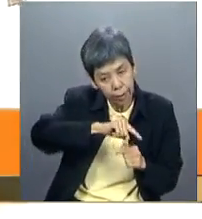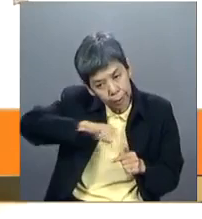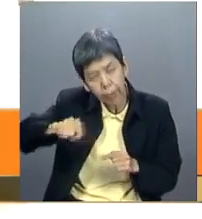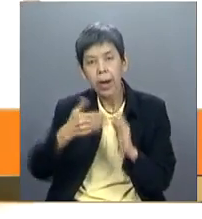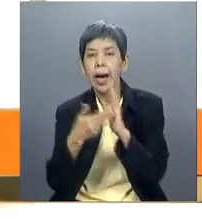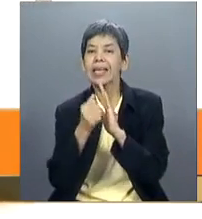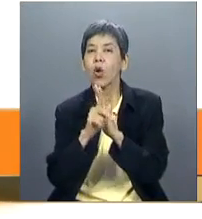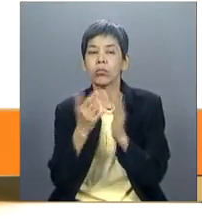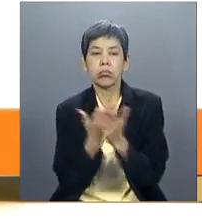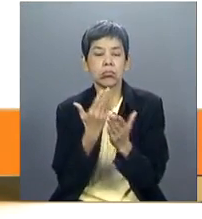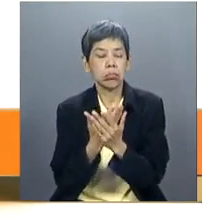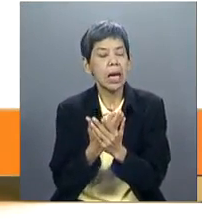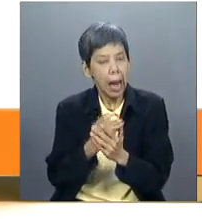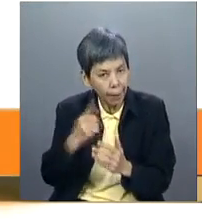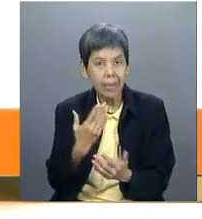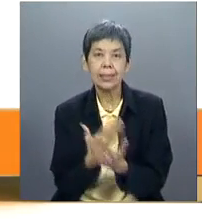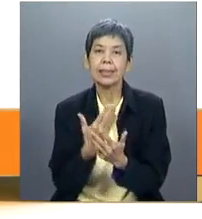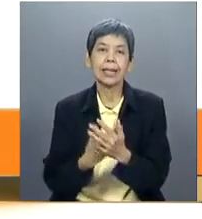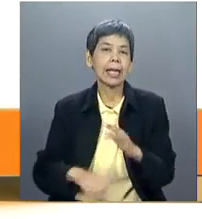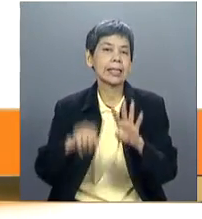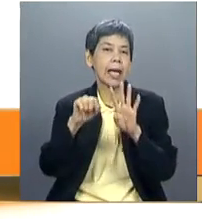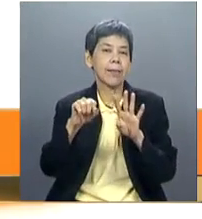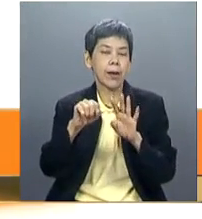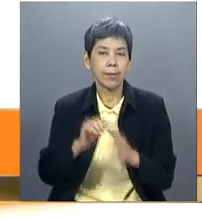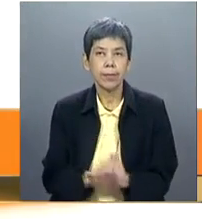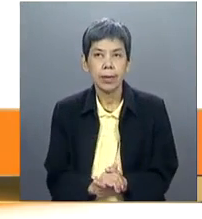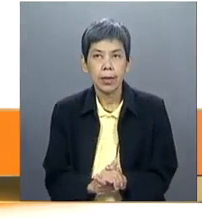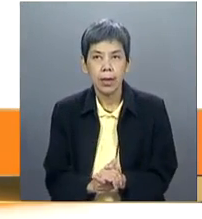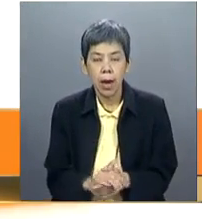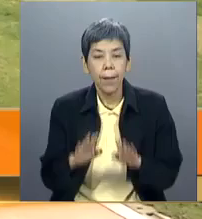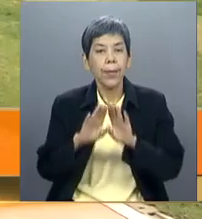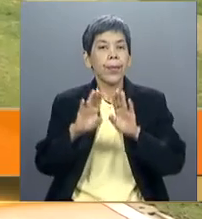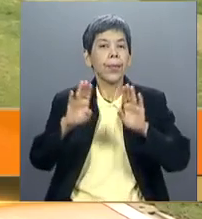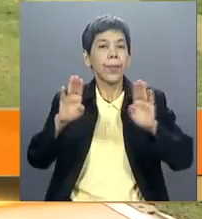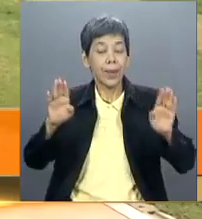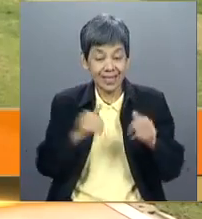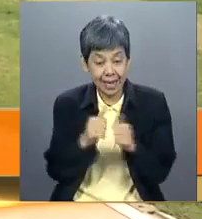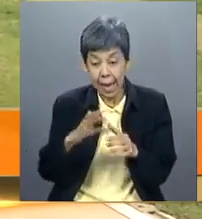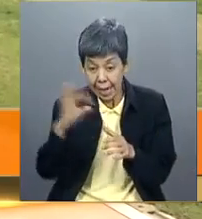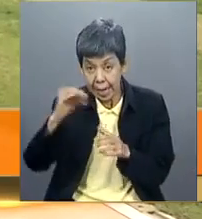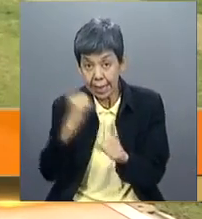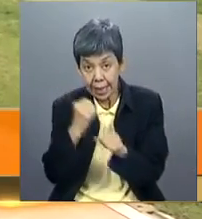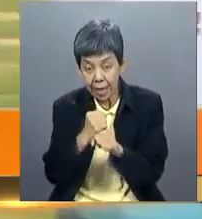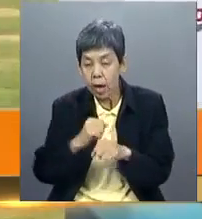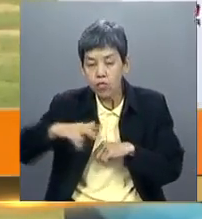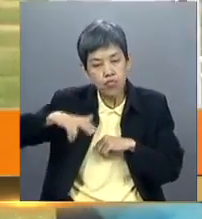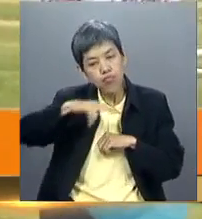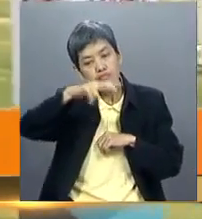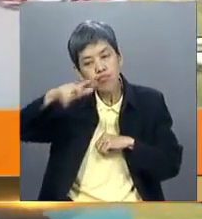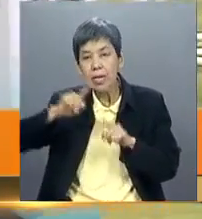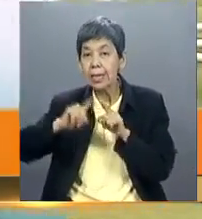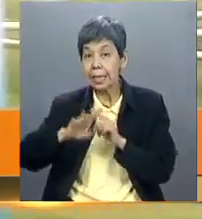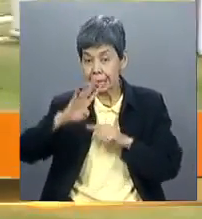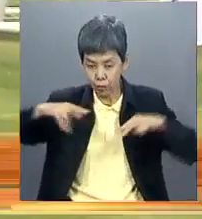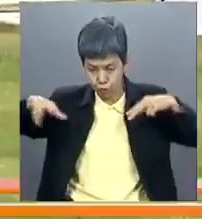ครนะคะเพื่อชิงเงินรางวัลรวมอีก 400,000 บาทด้วยสำหรับพิธีเปิดการแข่งขันรอบคัดเลือกนั้นมีการบินโชว์ของโดรน4ใบพั